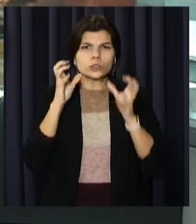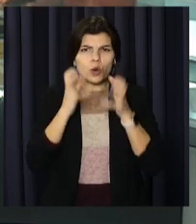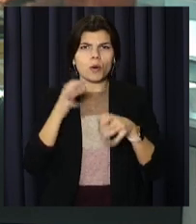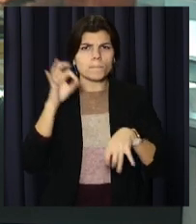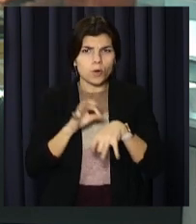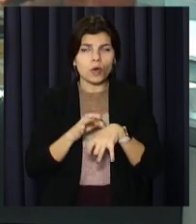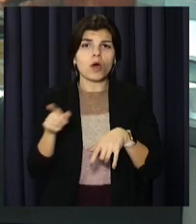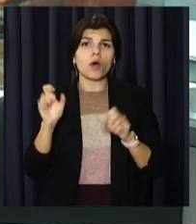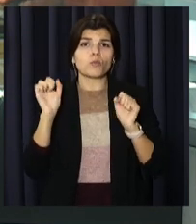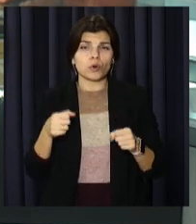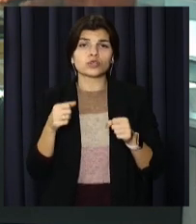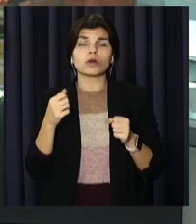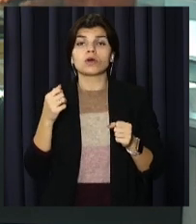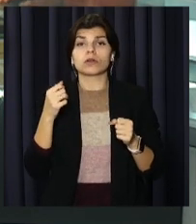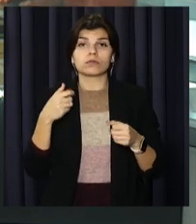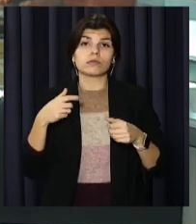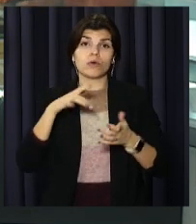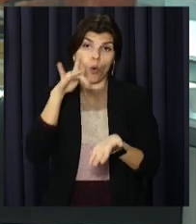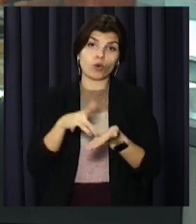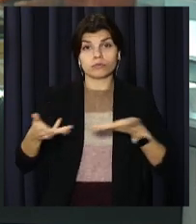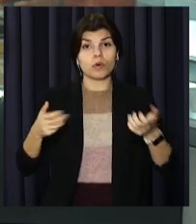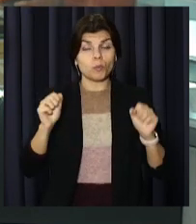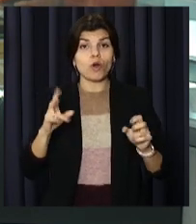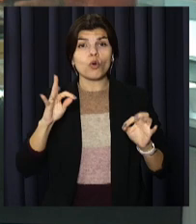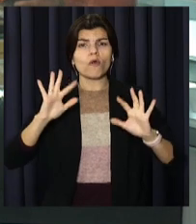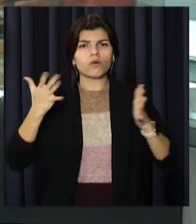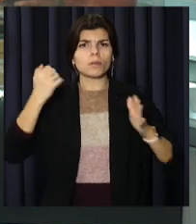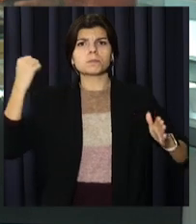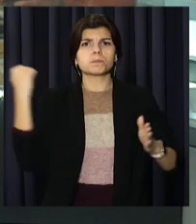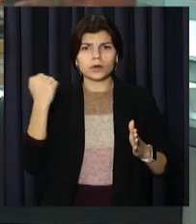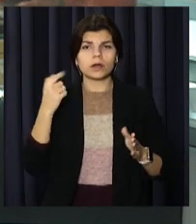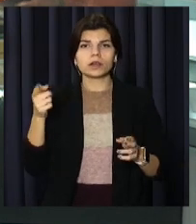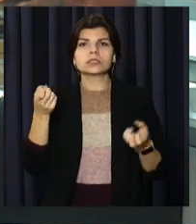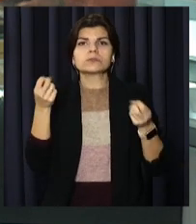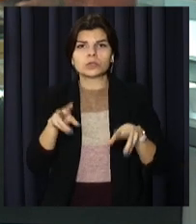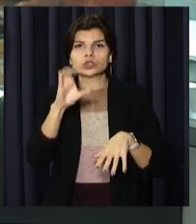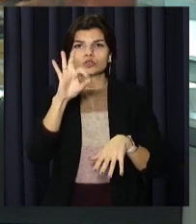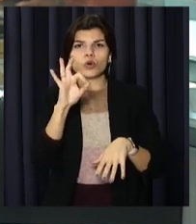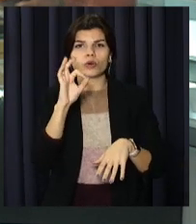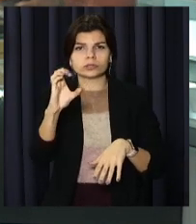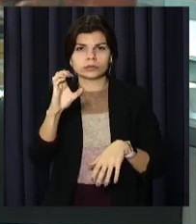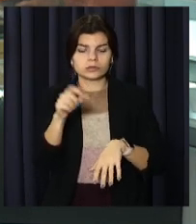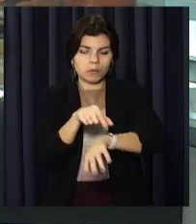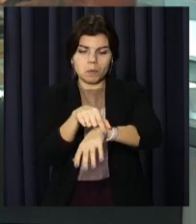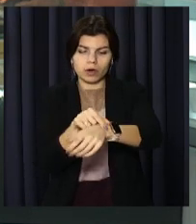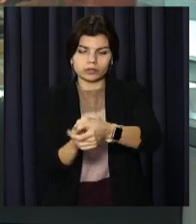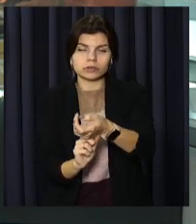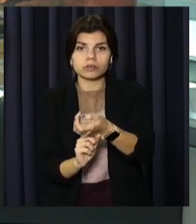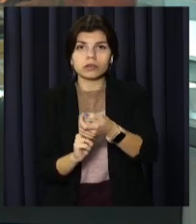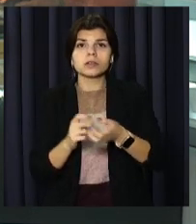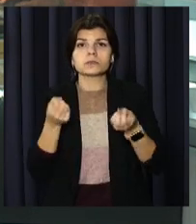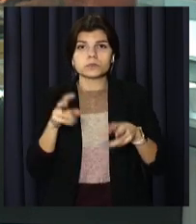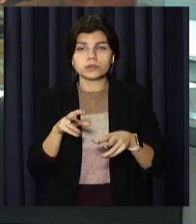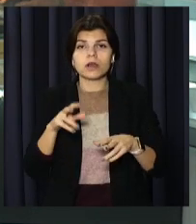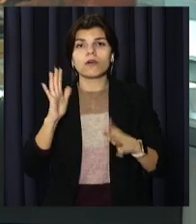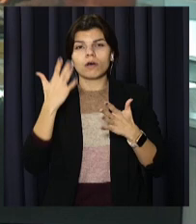пересуватися містом. У разі несподіваного приступу допомогти їм можна буде через спеціальний соцбраслет на руці. Часто густо